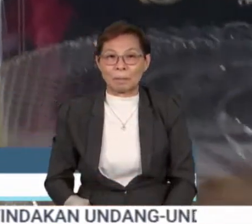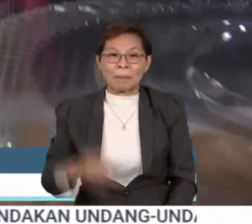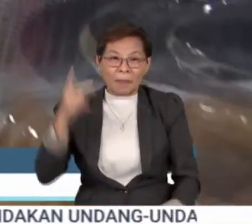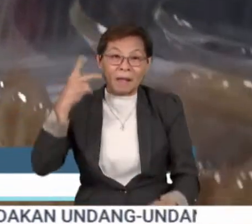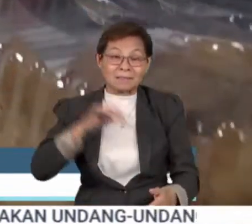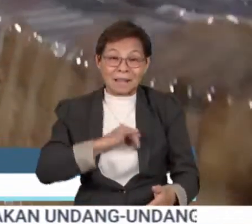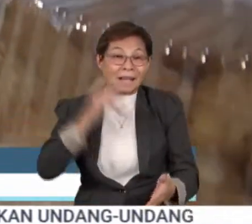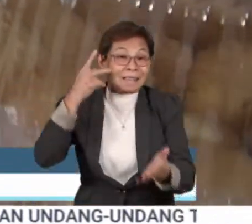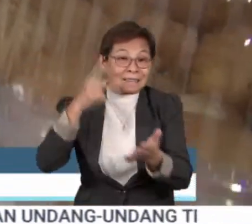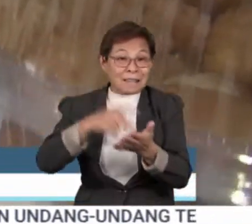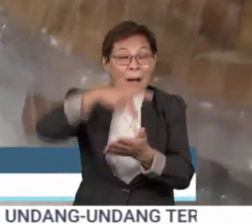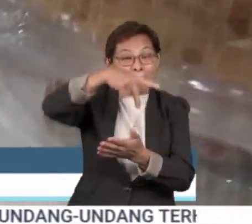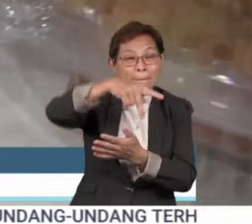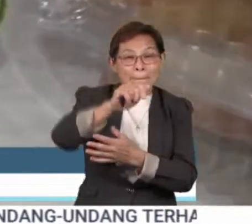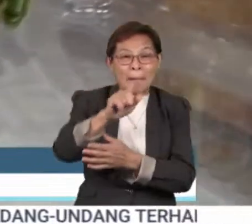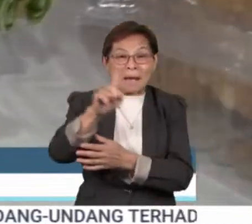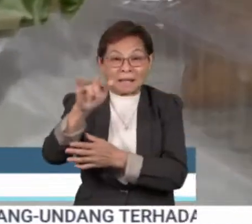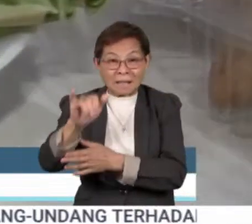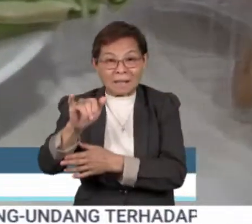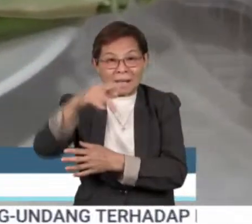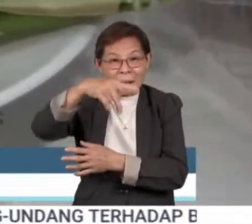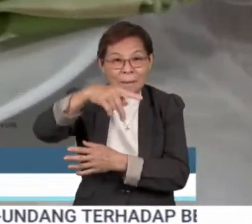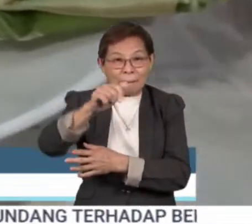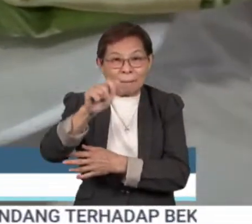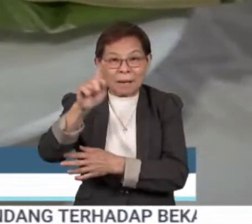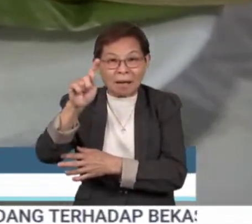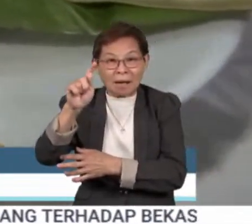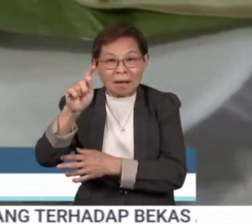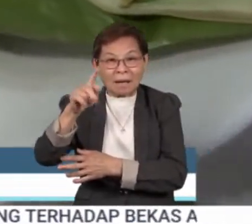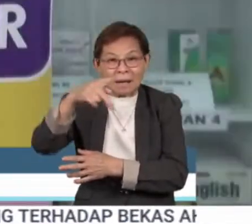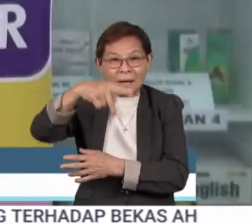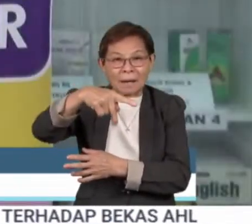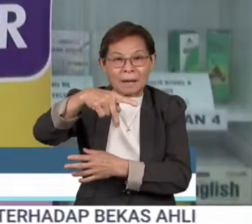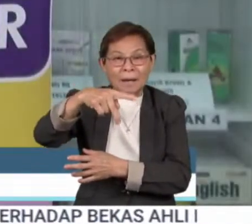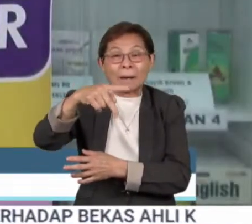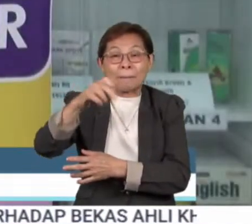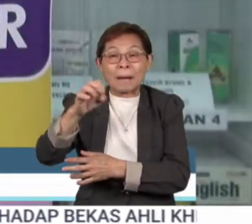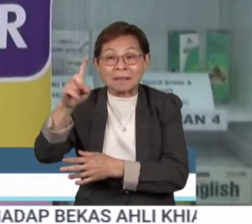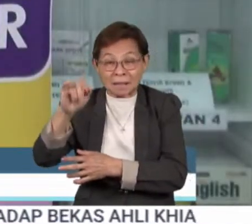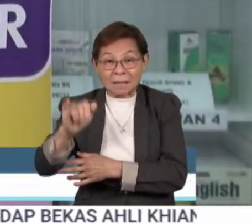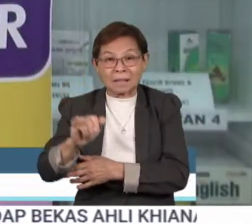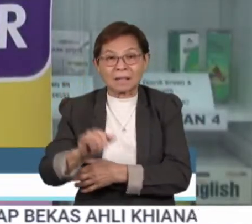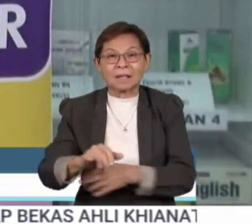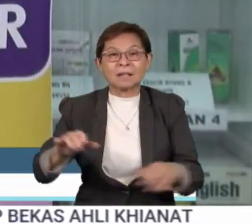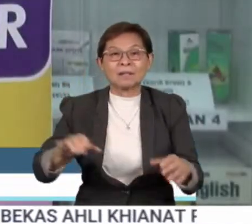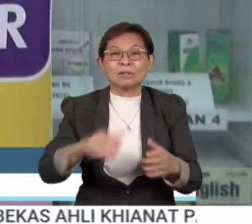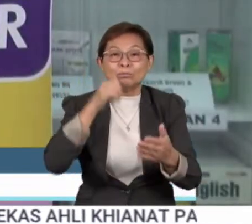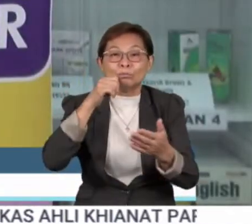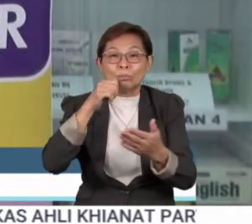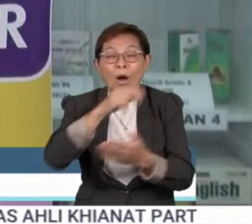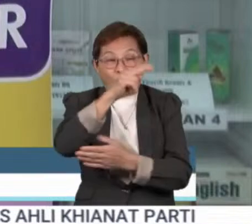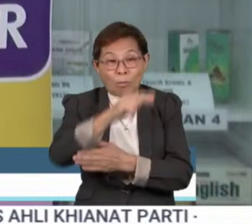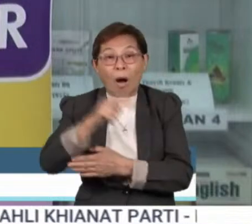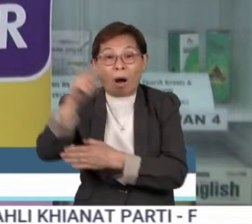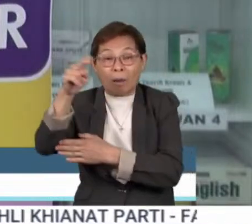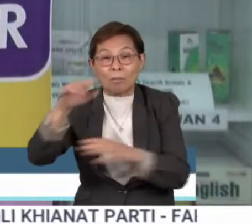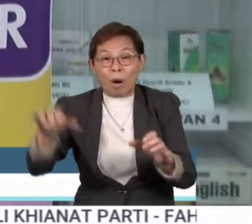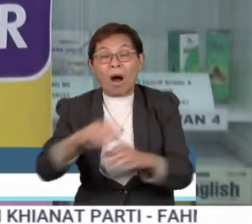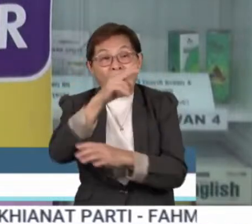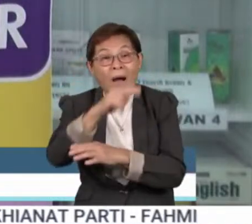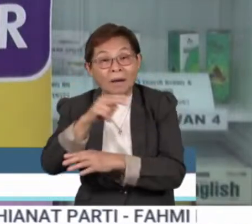Sebab apa? Pedi ni saya tak pandai buat kertas kerja yang halal, dokumen halal boleh buat. Dengan buat